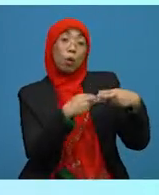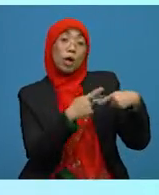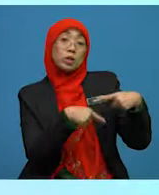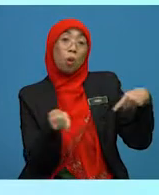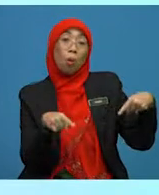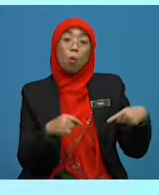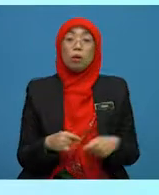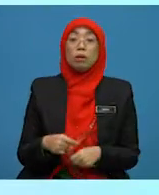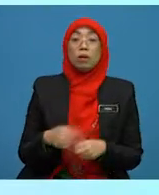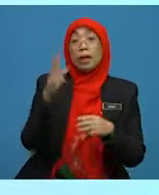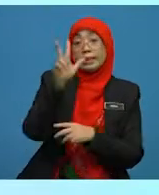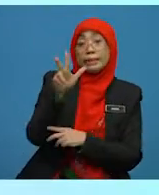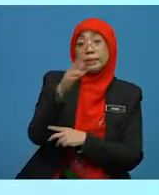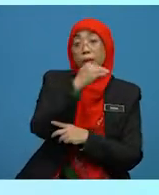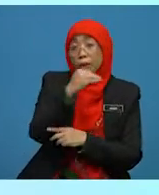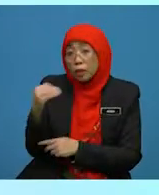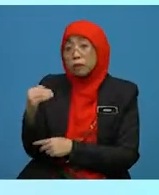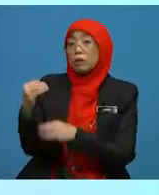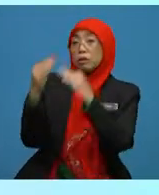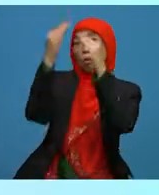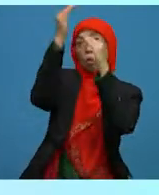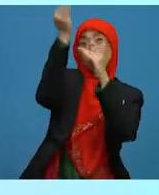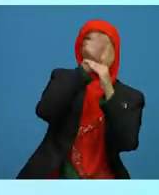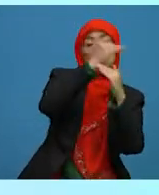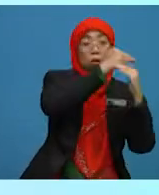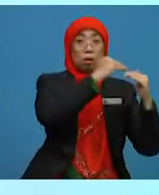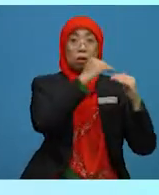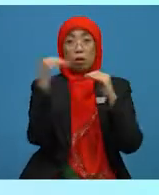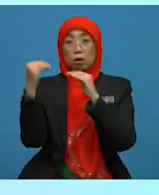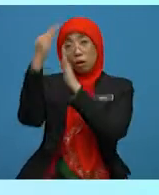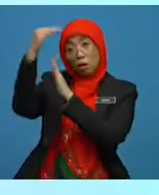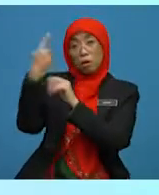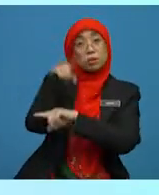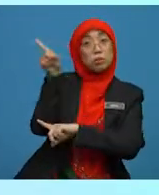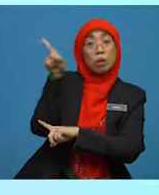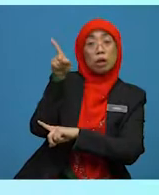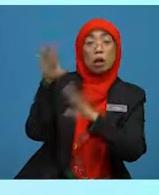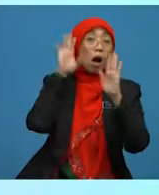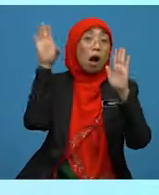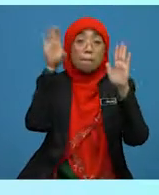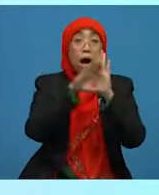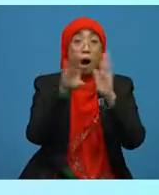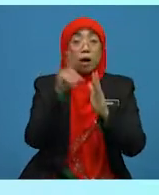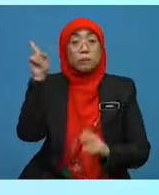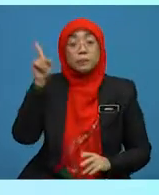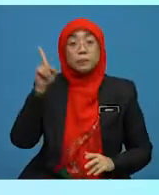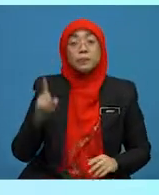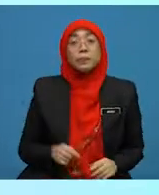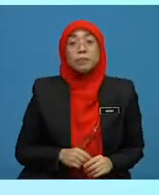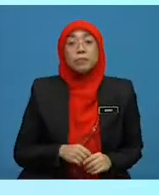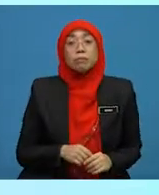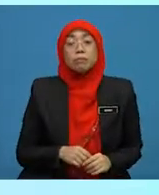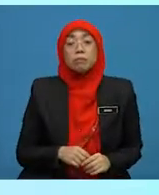langsung. Kedua, hubungan antara konsep atau makna dengan rujukan atau